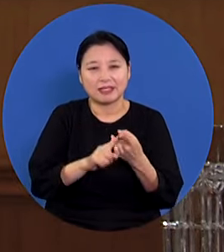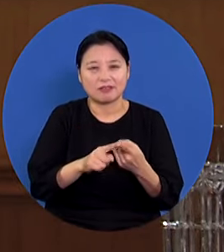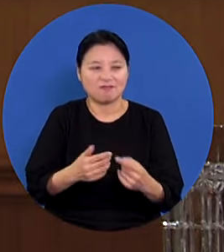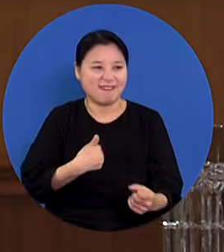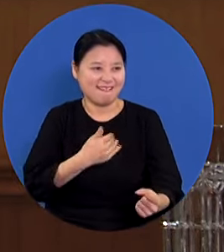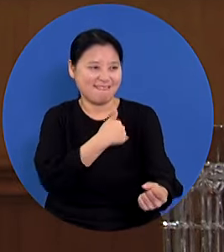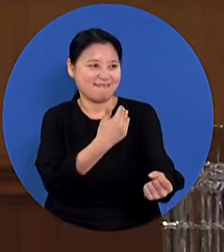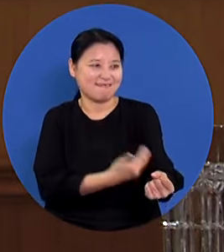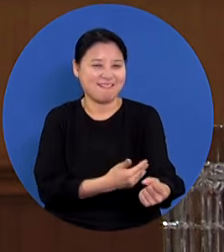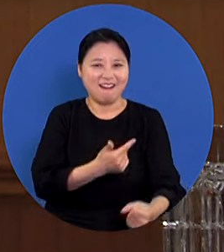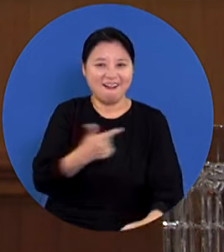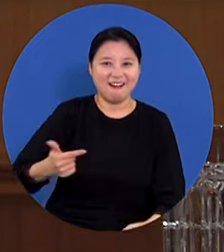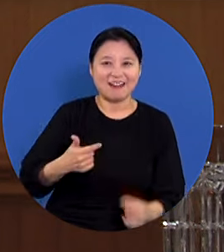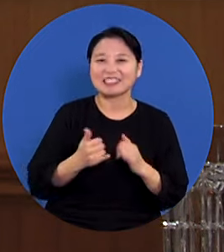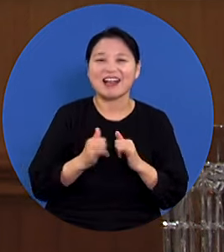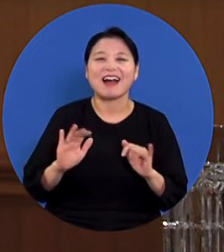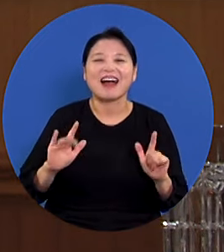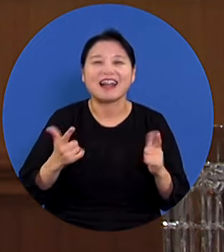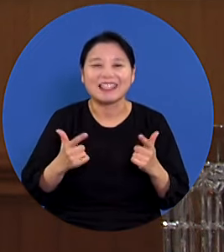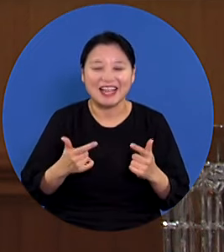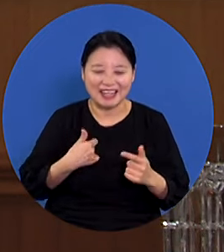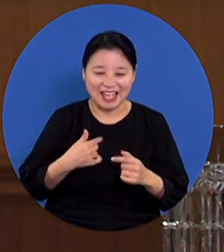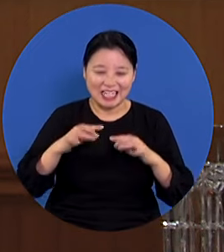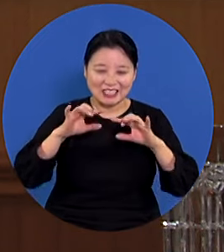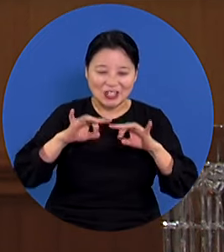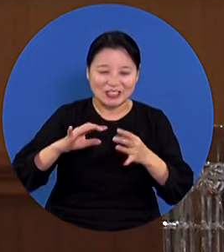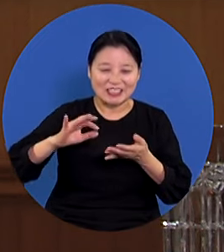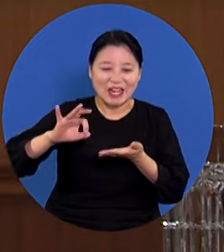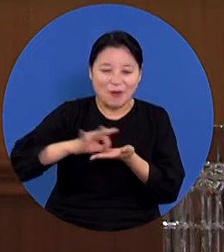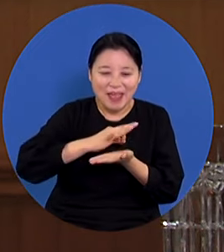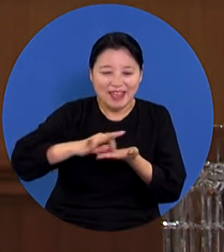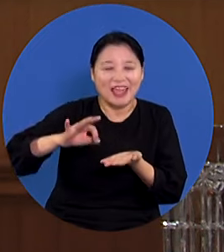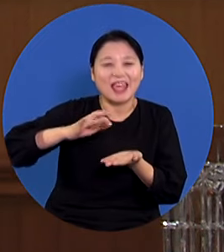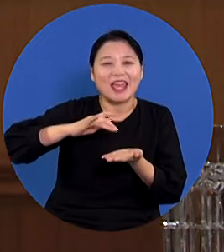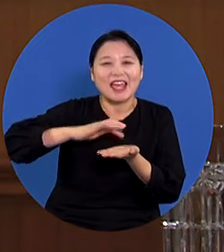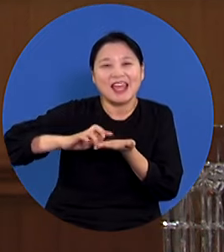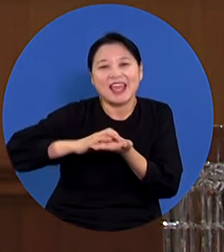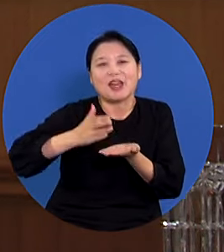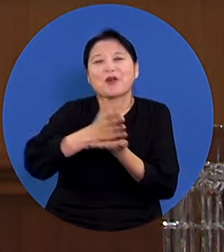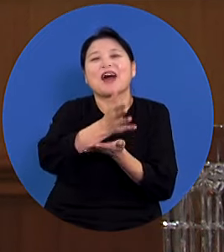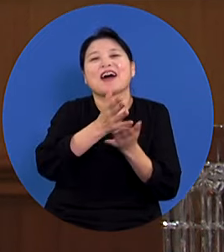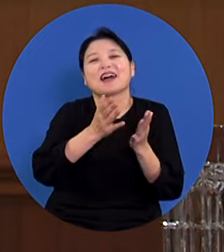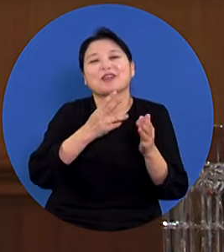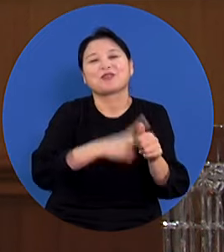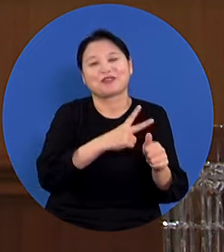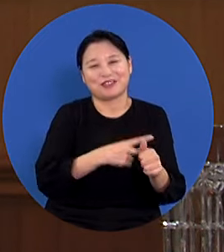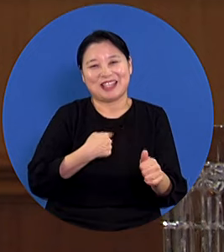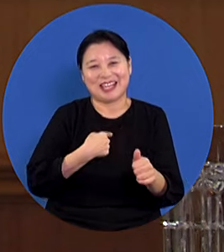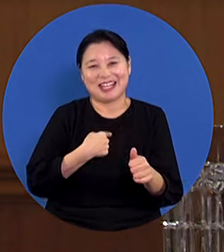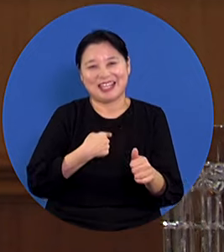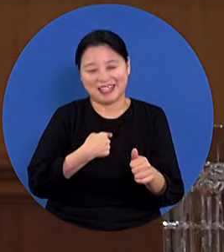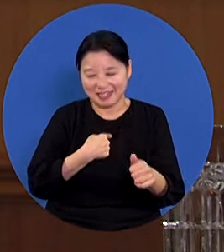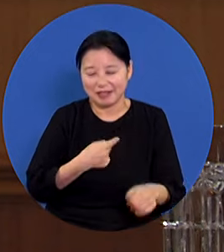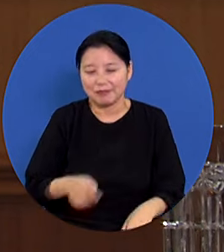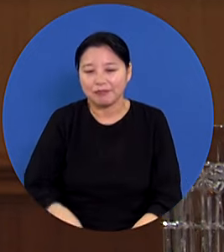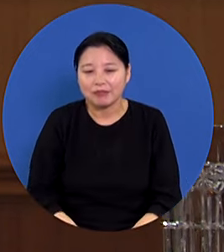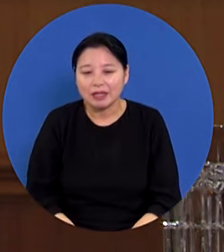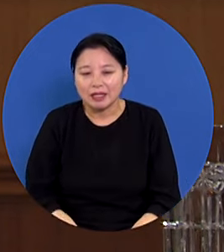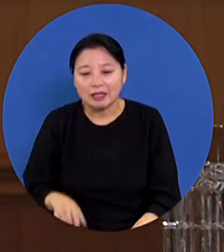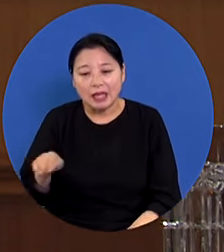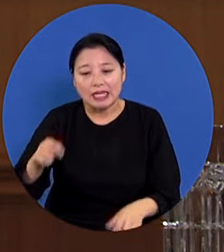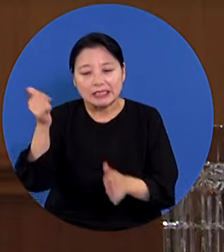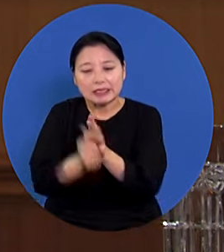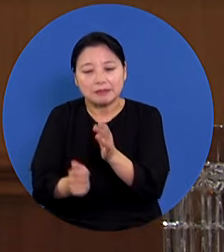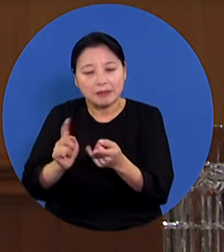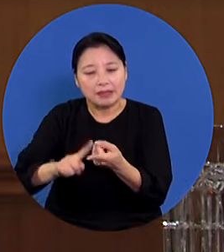권위자도 아니고, 저는 사실 전산학과 교수인데. 전산학 전공하셨어요. 예, 예, 예, 예. 예. 근데 제가 어떤 이걸